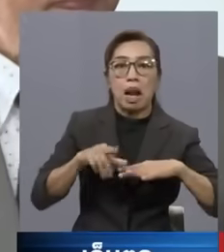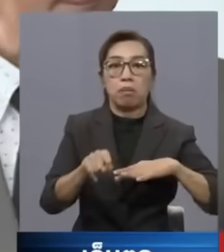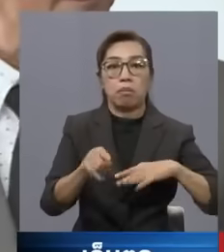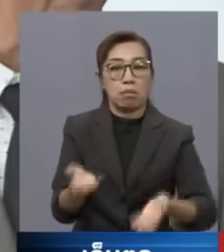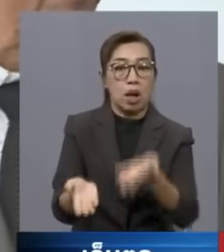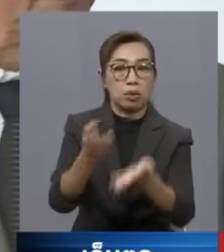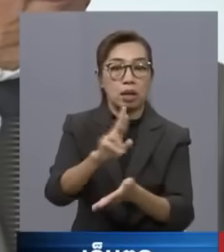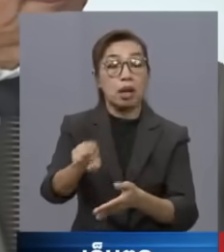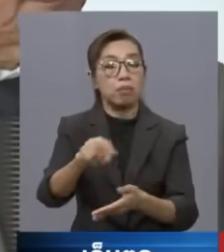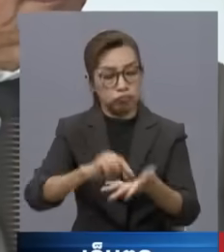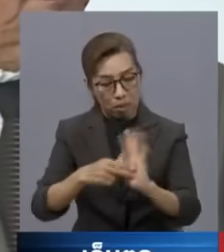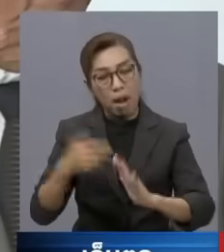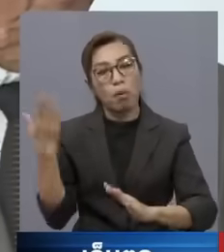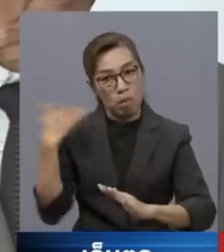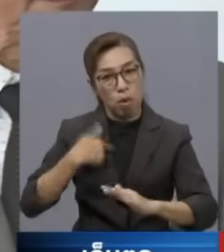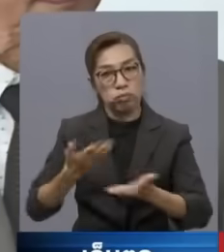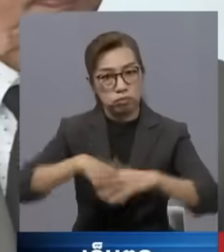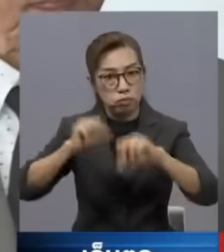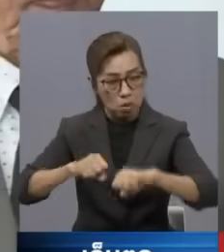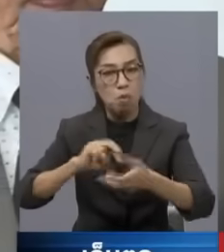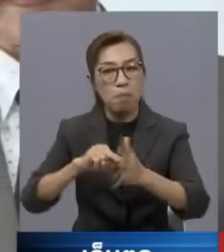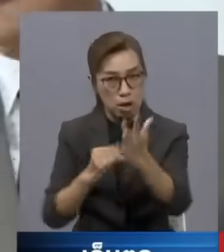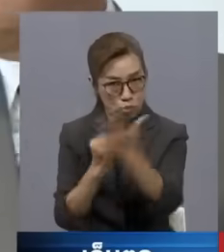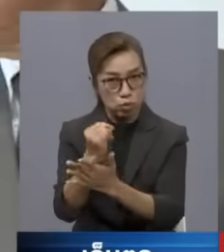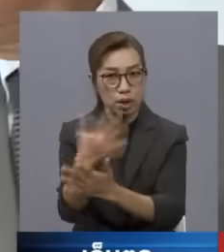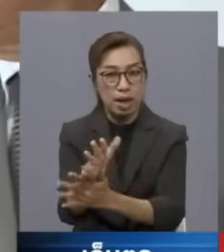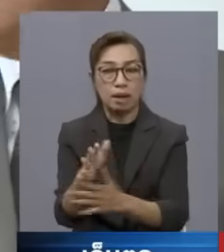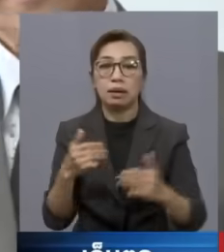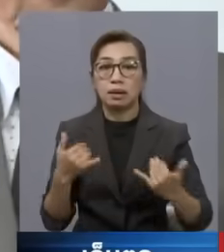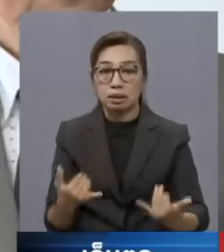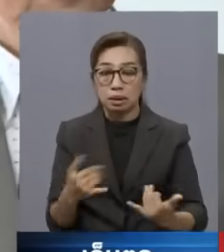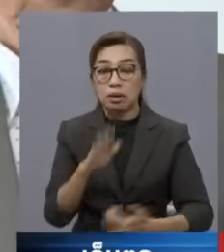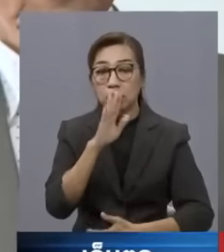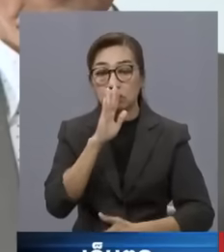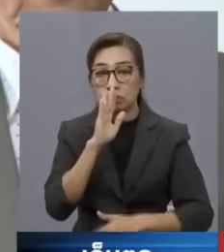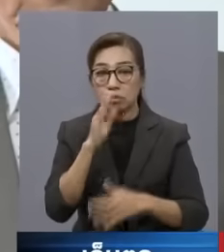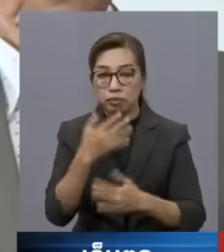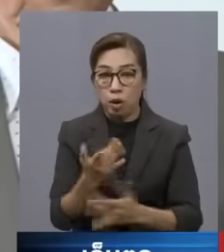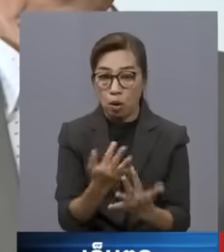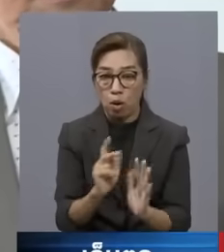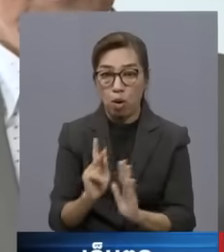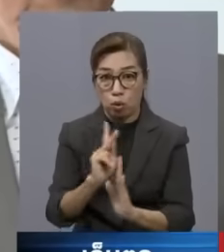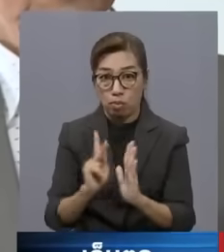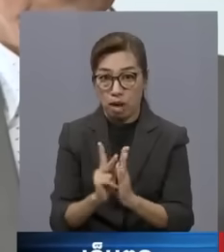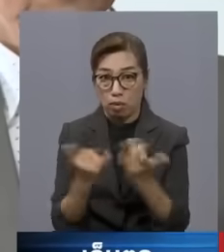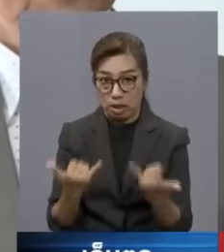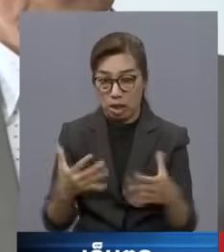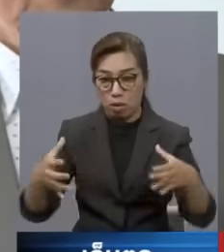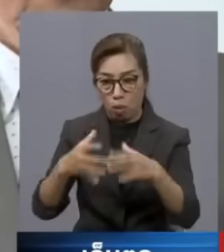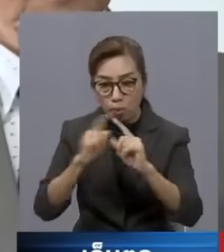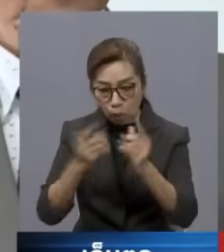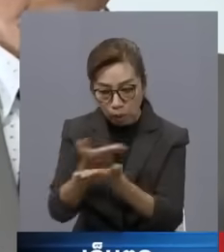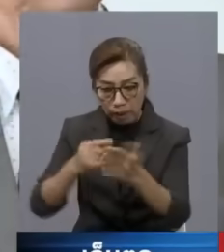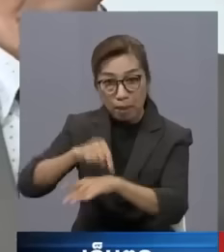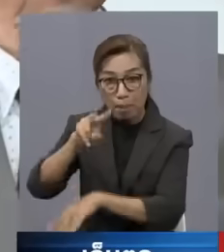วันนอถือไว้อย่างนี้เลยนะว่าสิ่งที่ประชุมไปแล้วเป็นสิ่งถูกต้องฉะนั้นหลังหารือกับฝ่ายกฎหมายในวันนี้ช่วงเวลา 14:00น